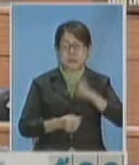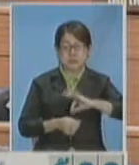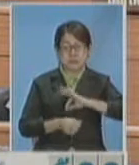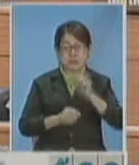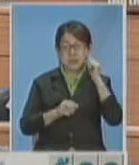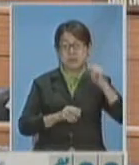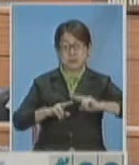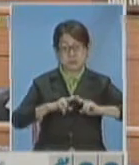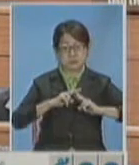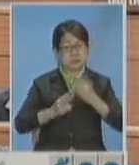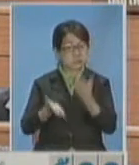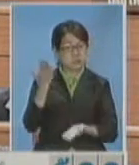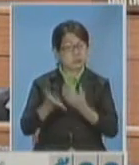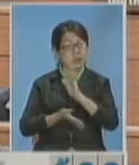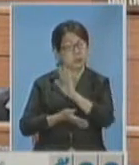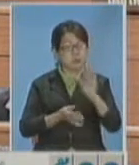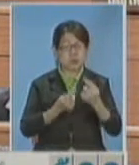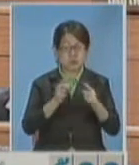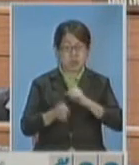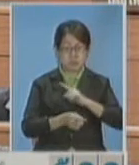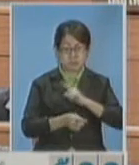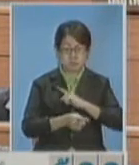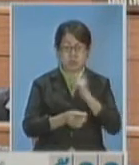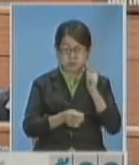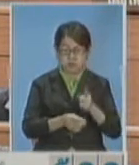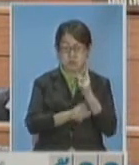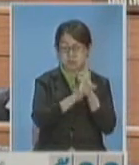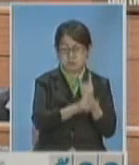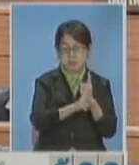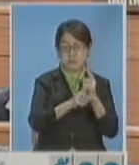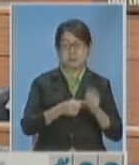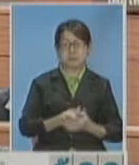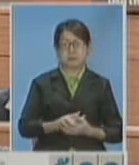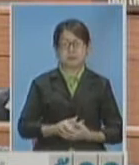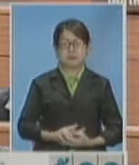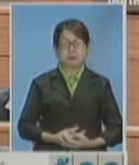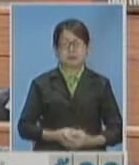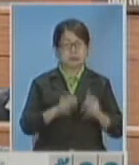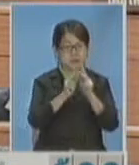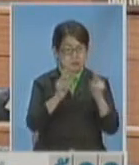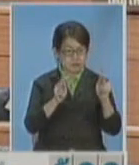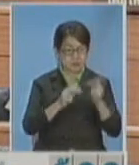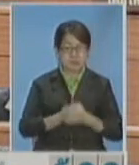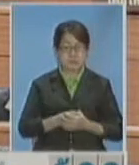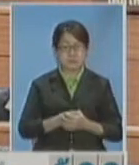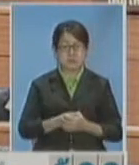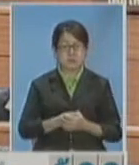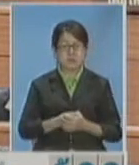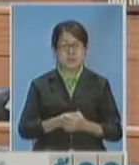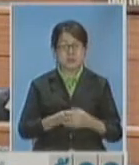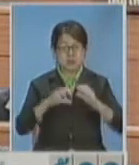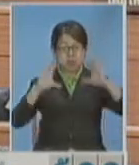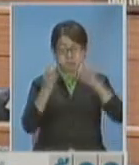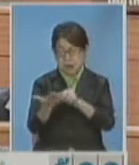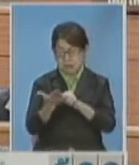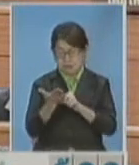แบบนึกเอาเองนั่นก็แล้วแต่หน้าที่คือหน้าที่กรรมาธิการไม่อนุมัติตามงบรัฐบาล